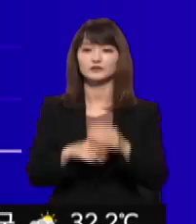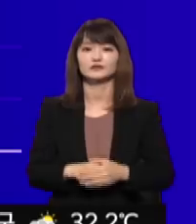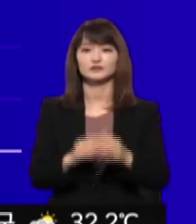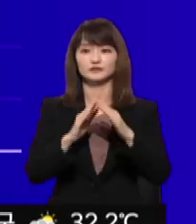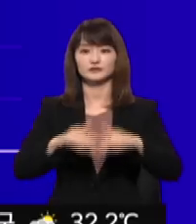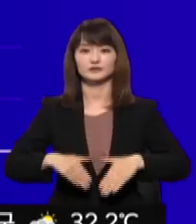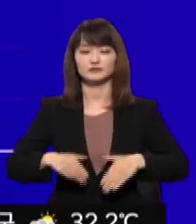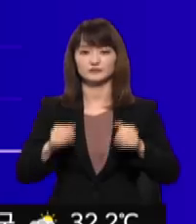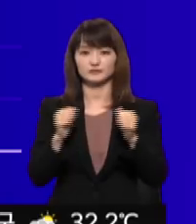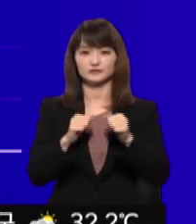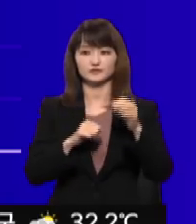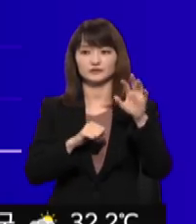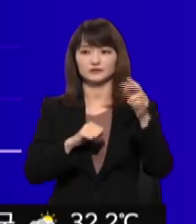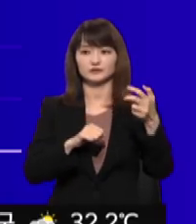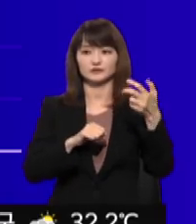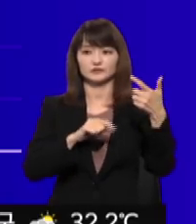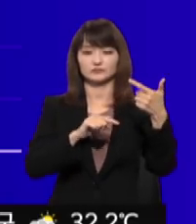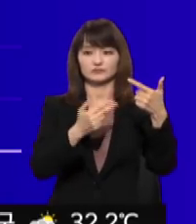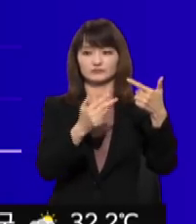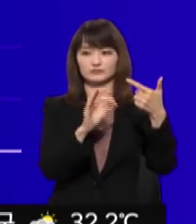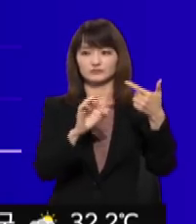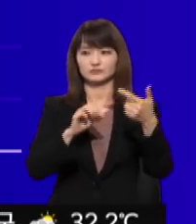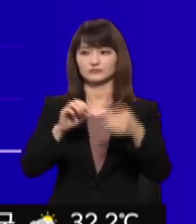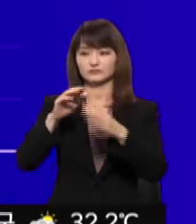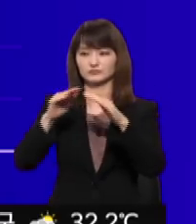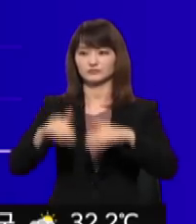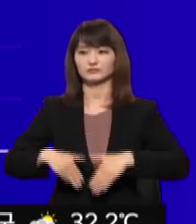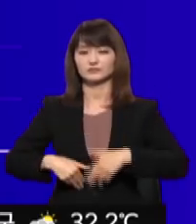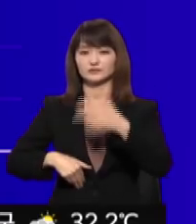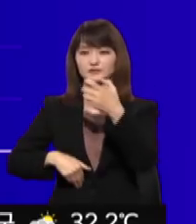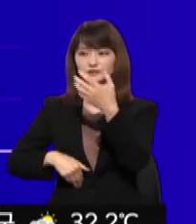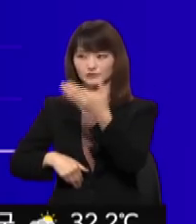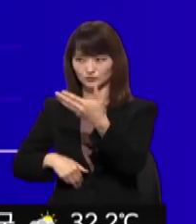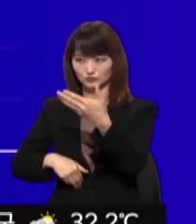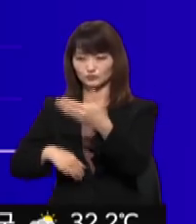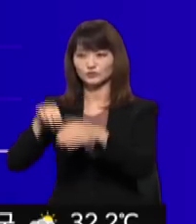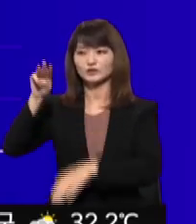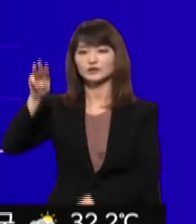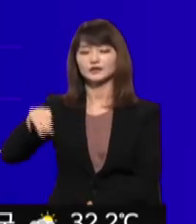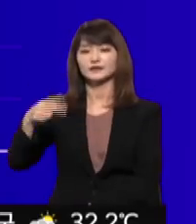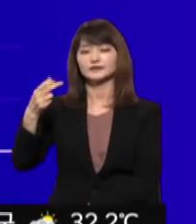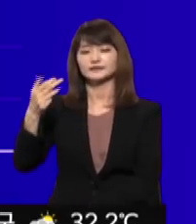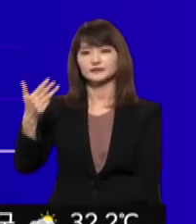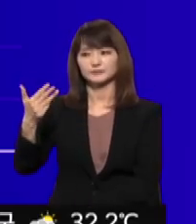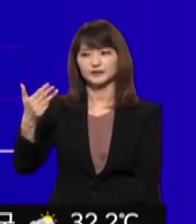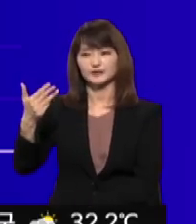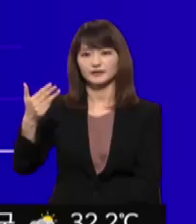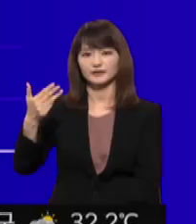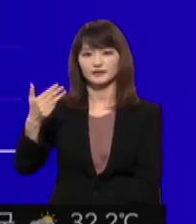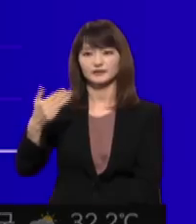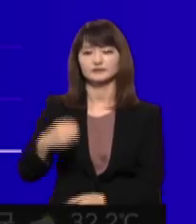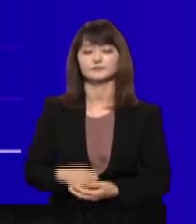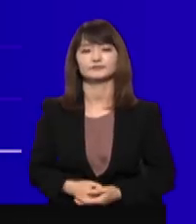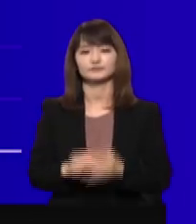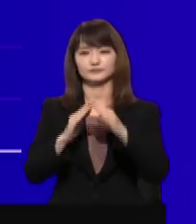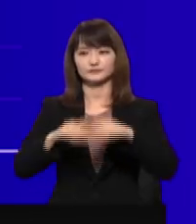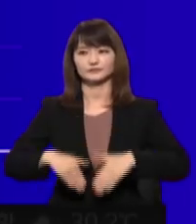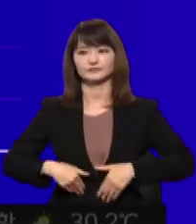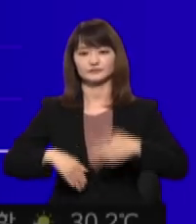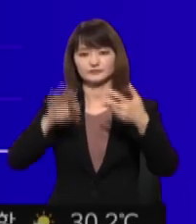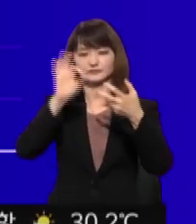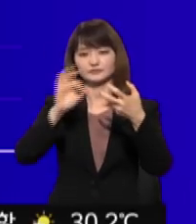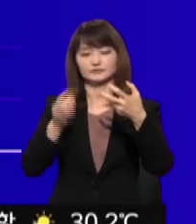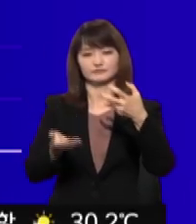전북이 76.8 전남이 79 광주가 78.6%로 호남에서도 70%를 훌쩍 넘는 수치를